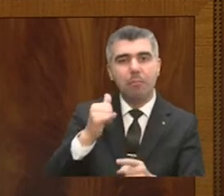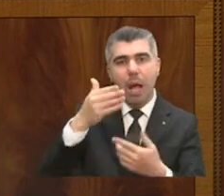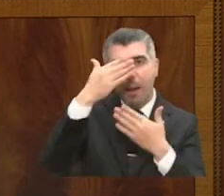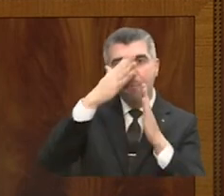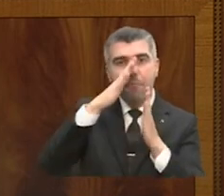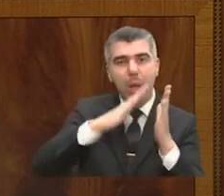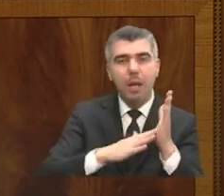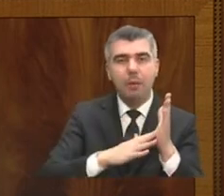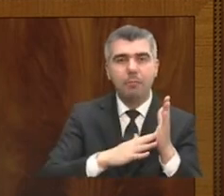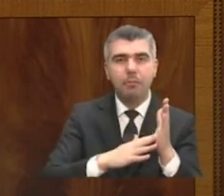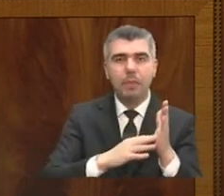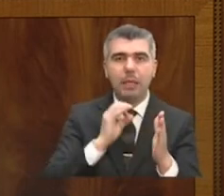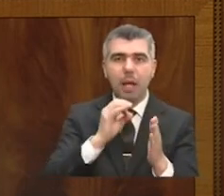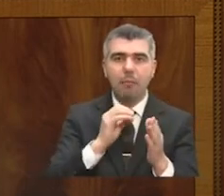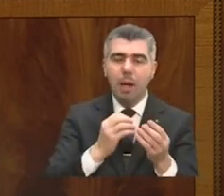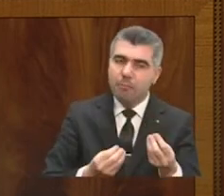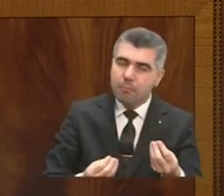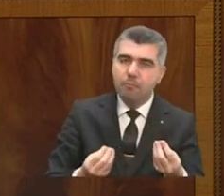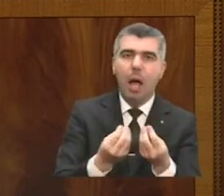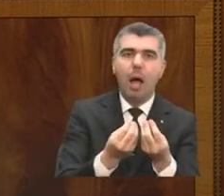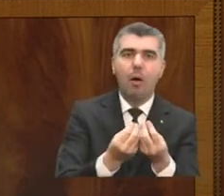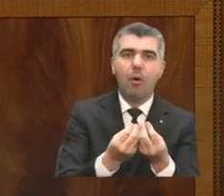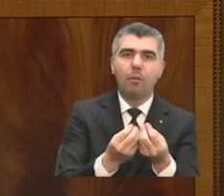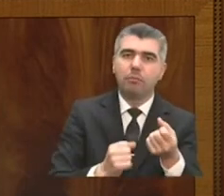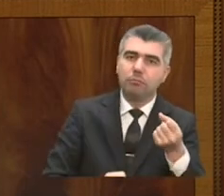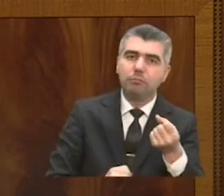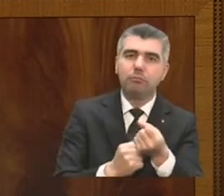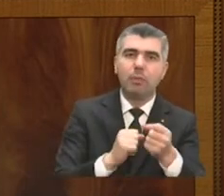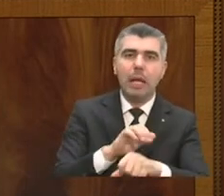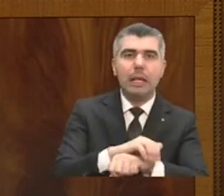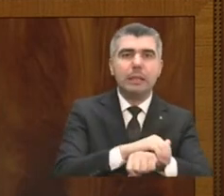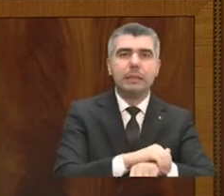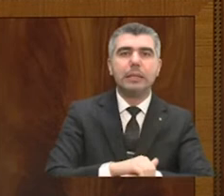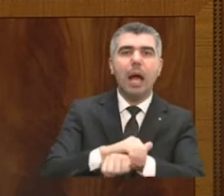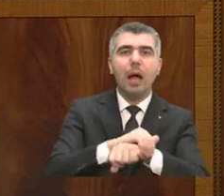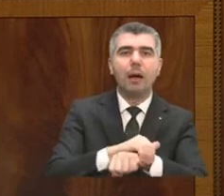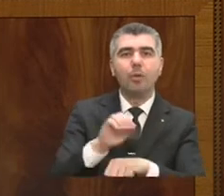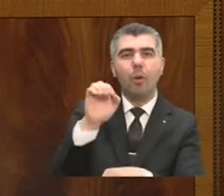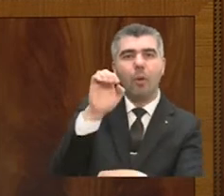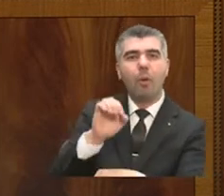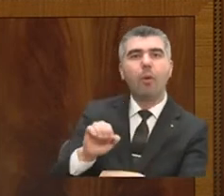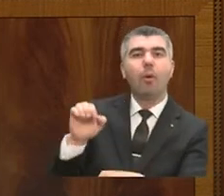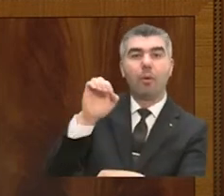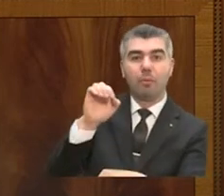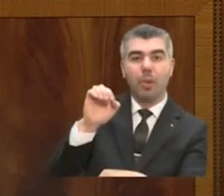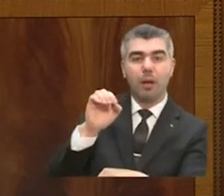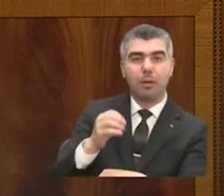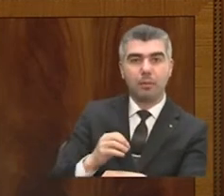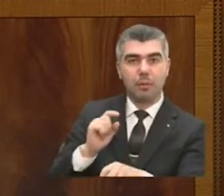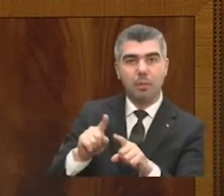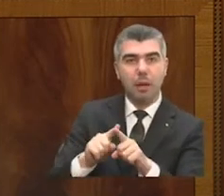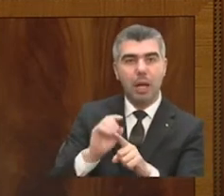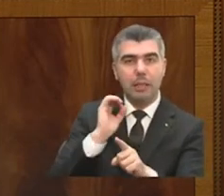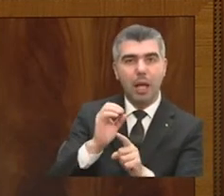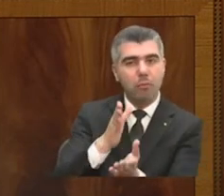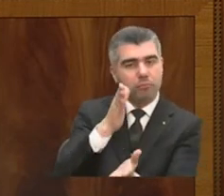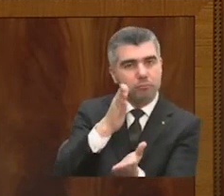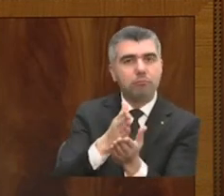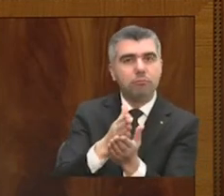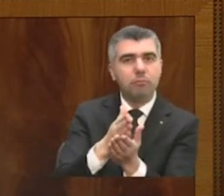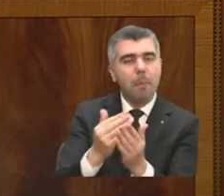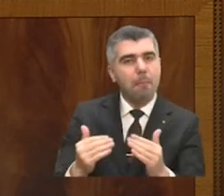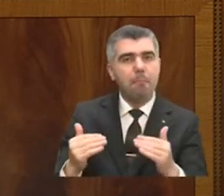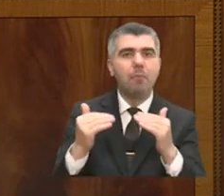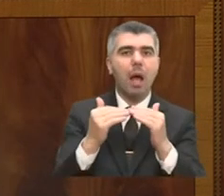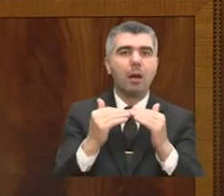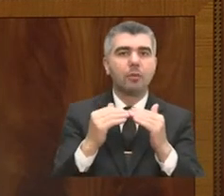de manifestations de haine. Et le Maroc va continuer à être loyal et fidèle à